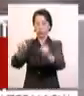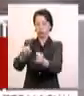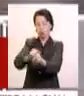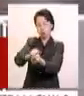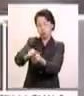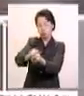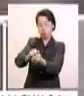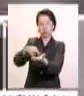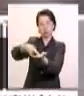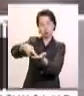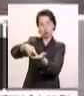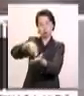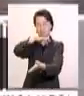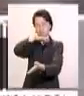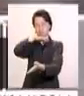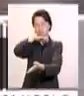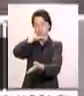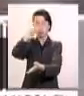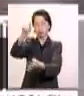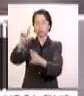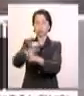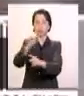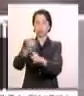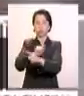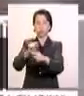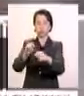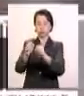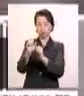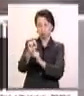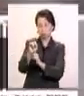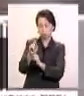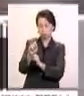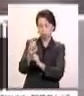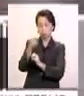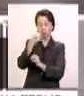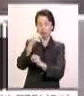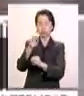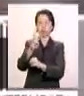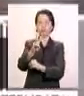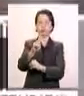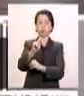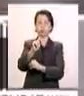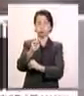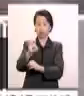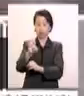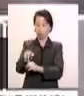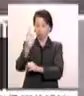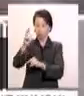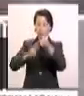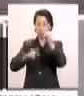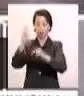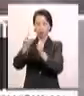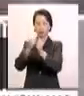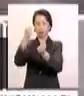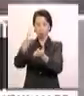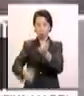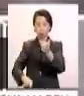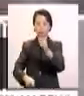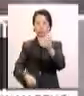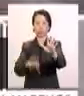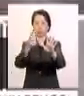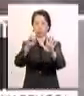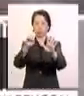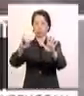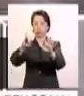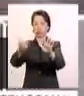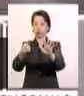pelupusan dan rawatan sisa pebejal yang menggunakan kaedah sisa kepada tenaga WTE tersebut akan dibina dengan kos RM500